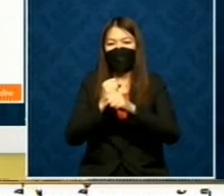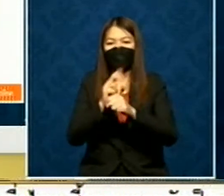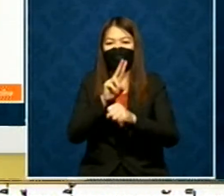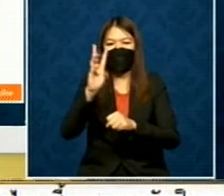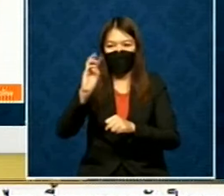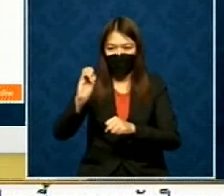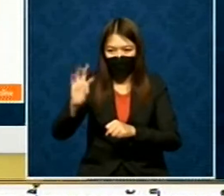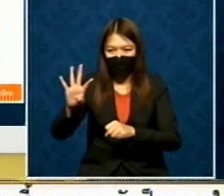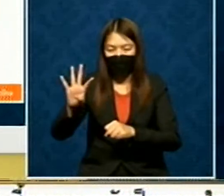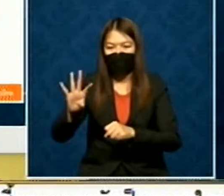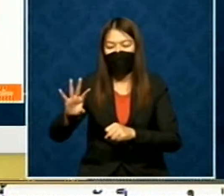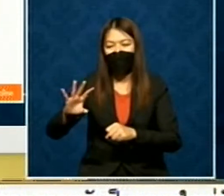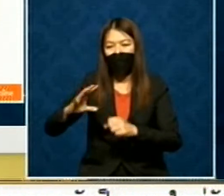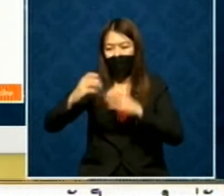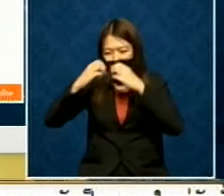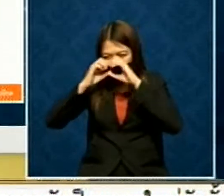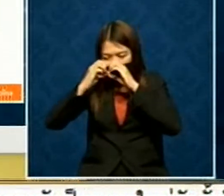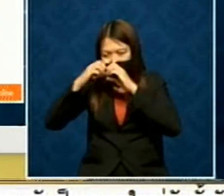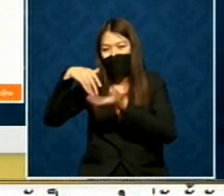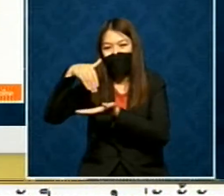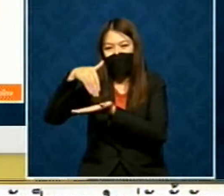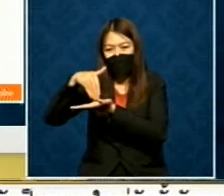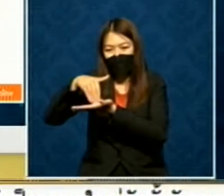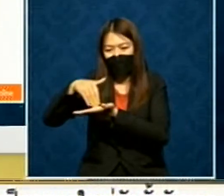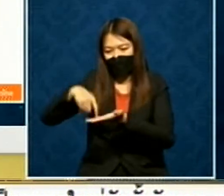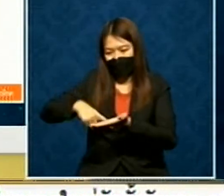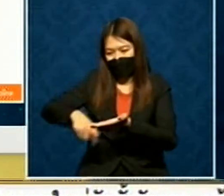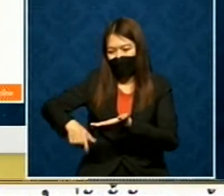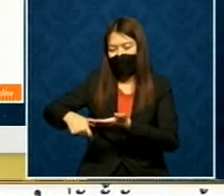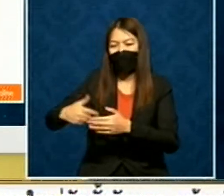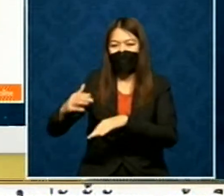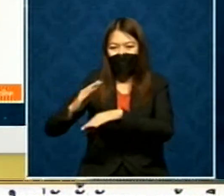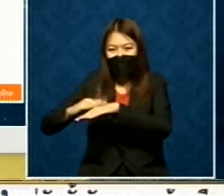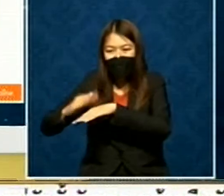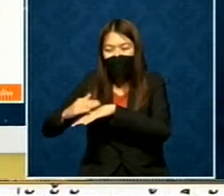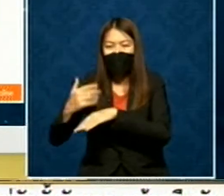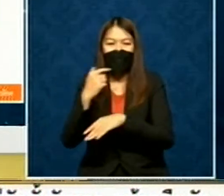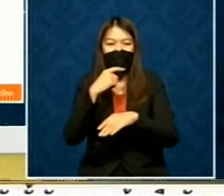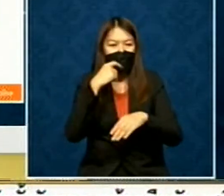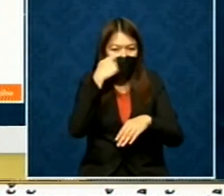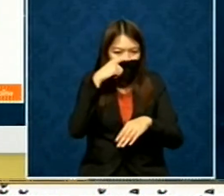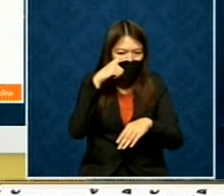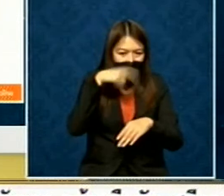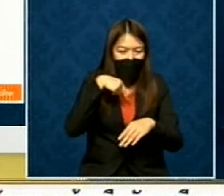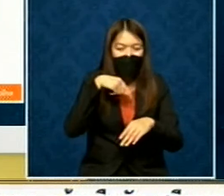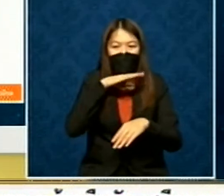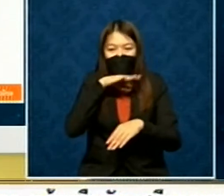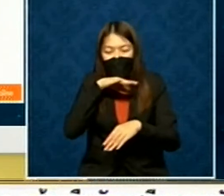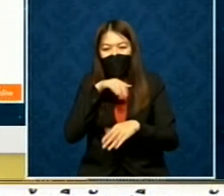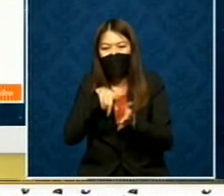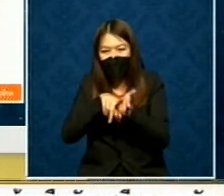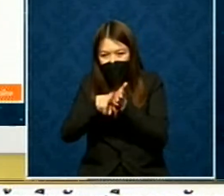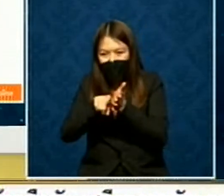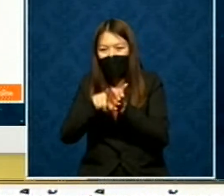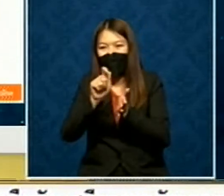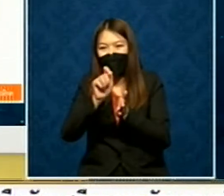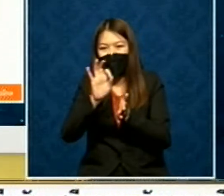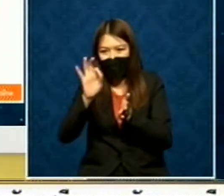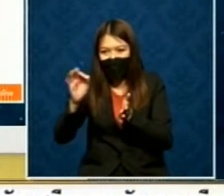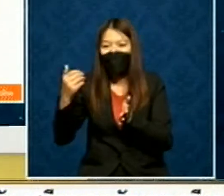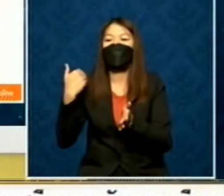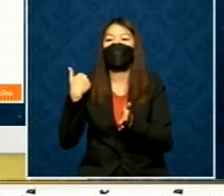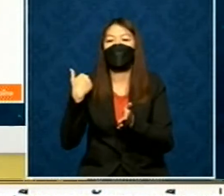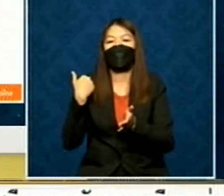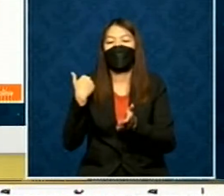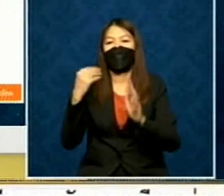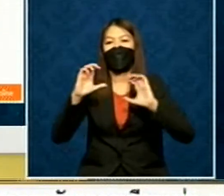ต้ใหแลบกมบูชาญมาเตือนเรานะครั วเรามี SF ขายคดหนาเขไปทั่วโลกแต่ในเดือนกนยาและตุลาตองถทันวา รัฐ